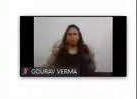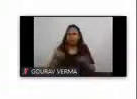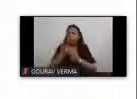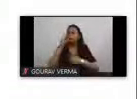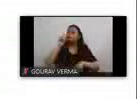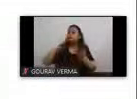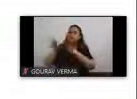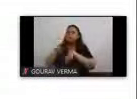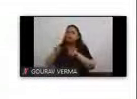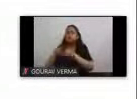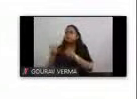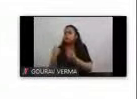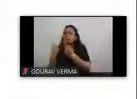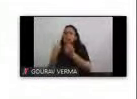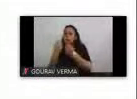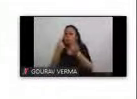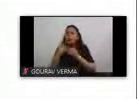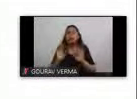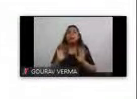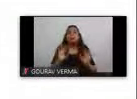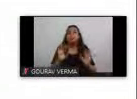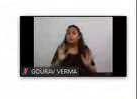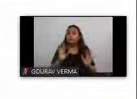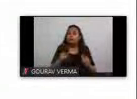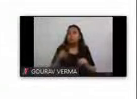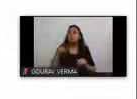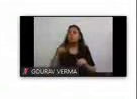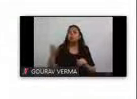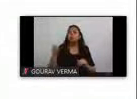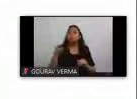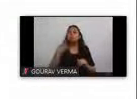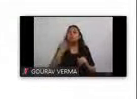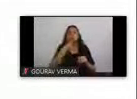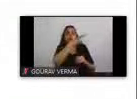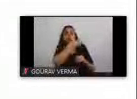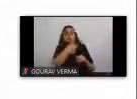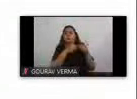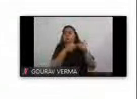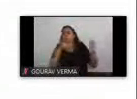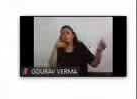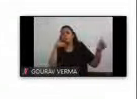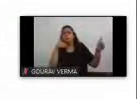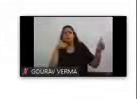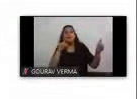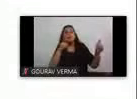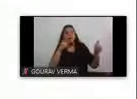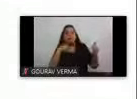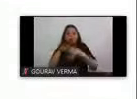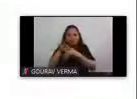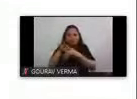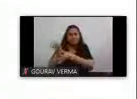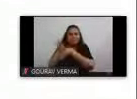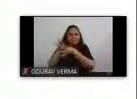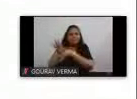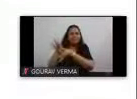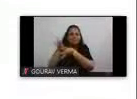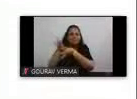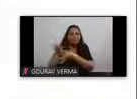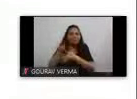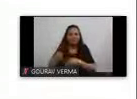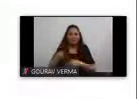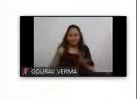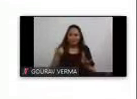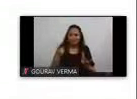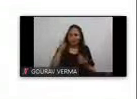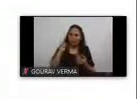be tactile defensive to what whoever you are. Maybe you have to first establish a rapport. जैसे बाकी सब के लिए,